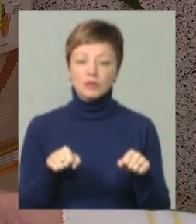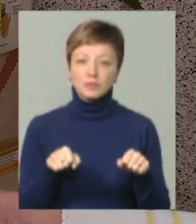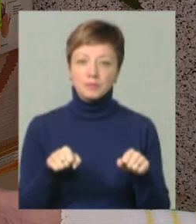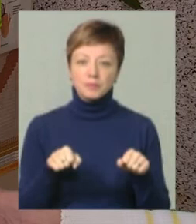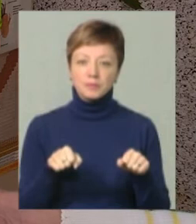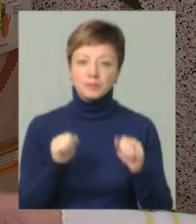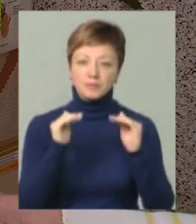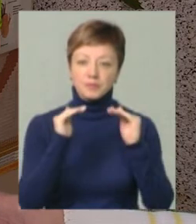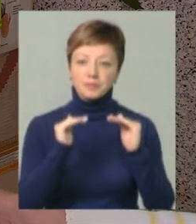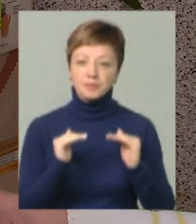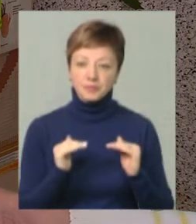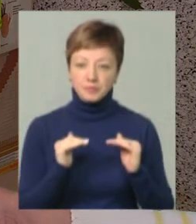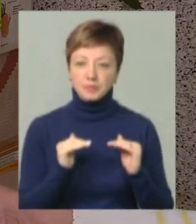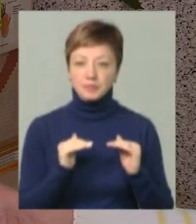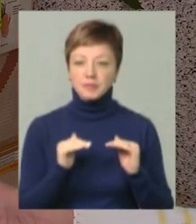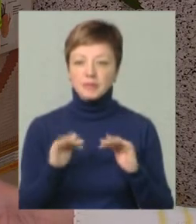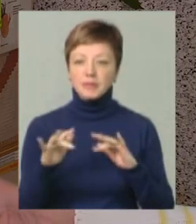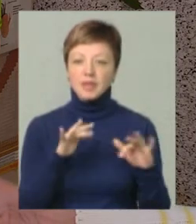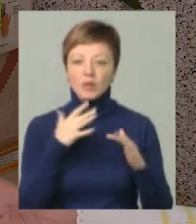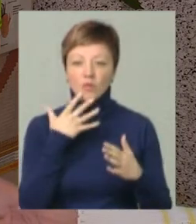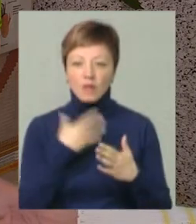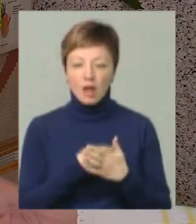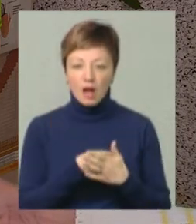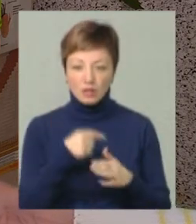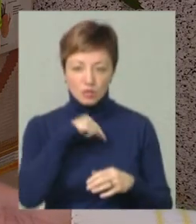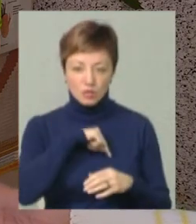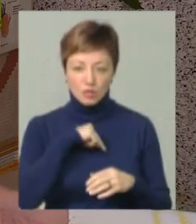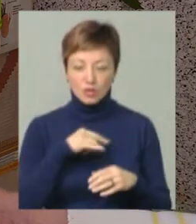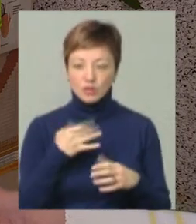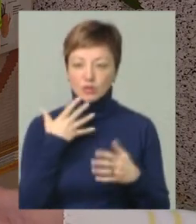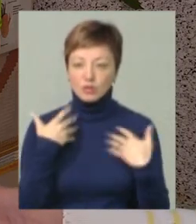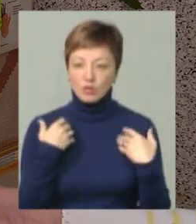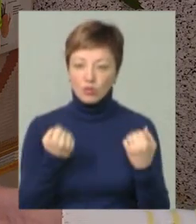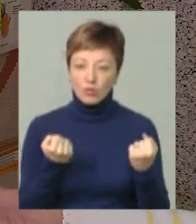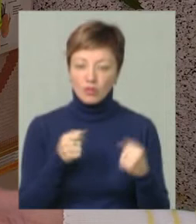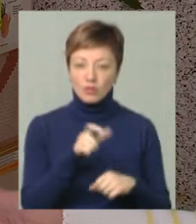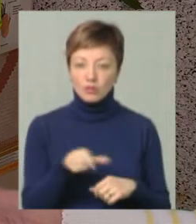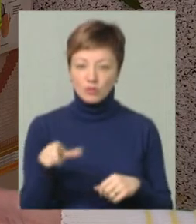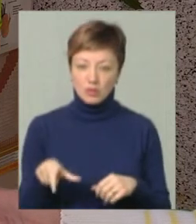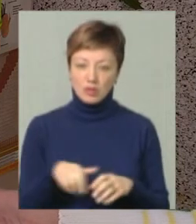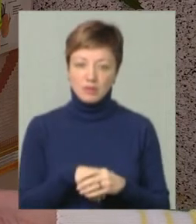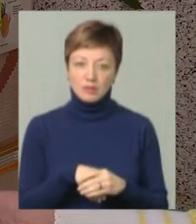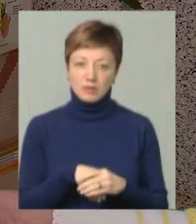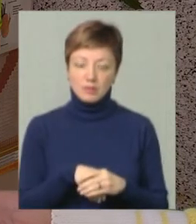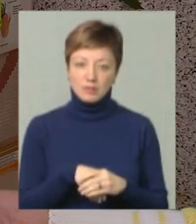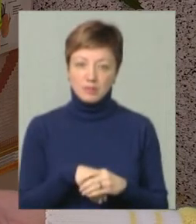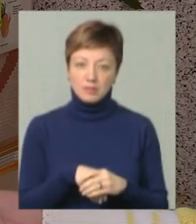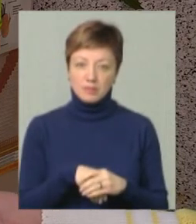дещо знижують дію власного інсуліну у здорових навіть людей, і у діабетиків так само,